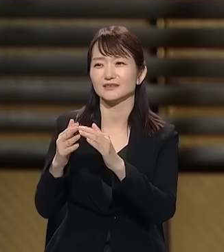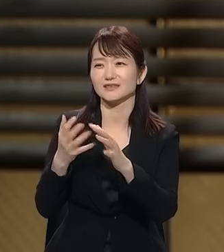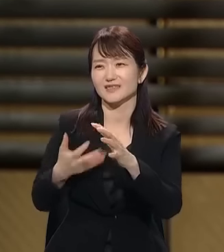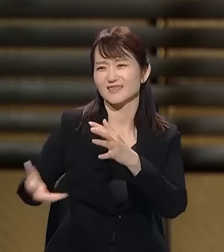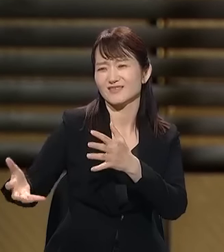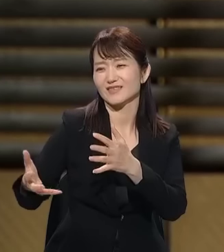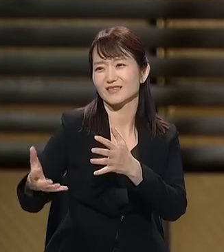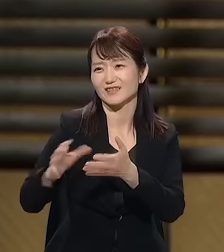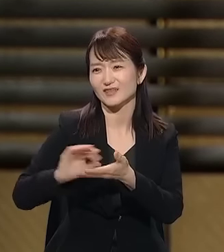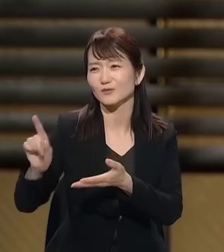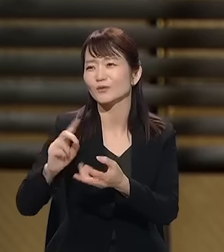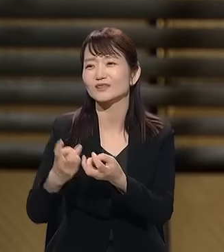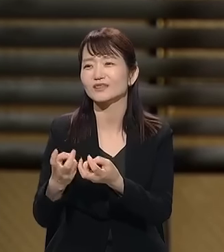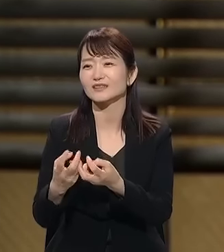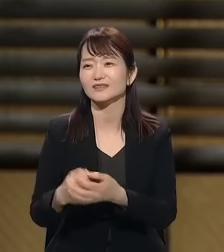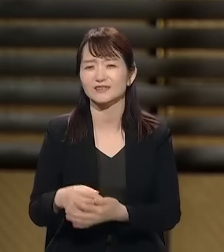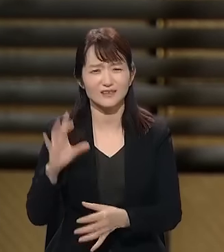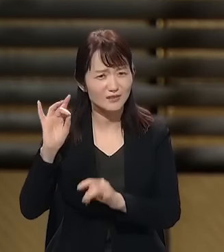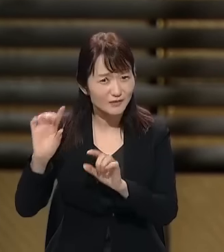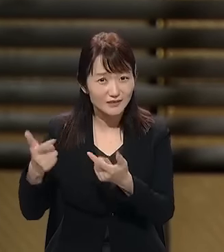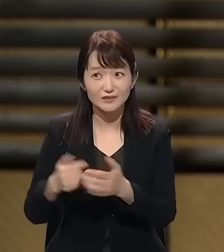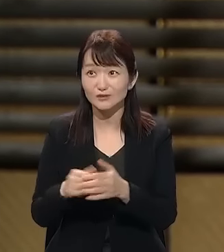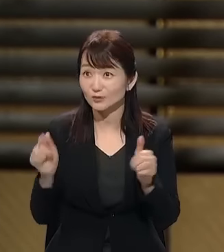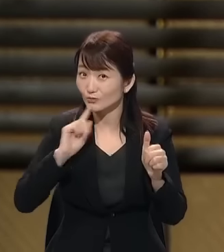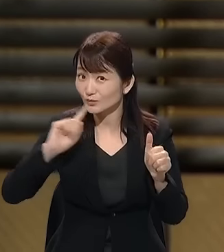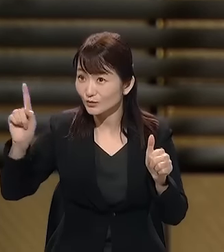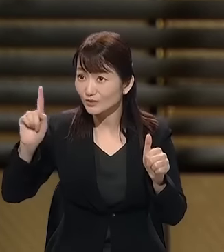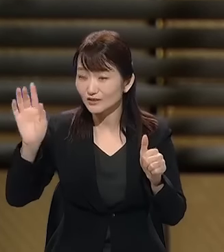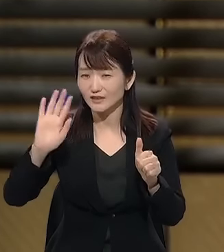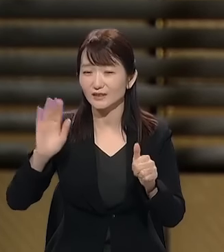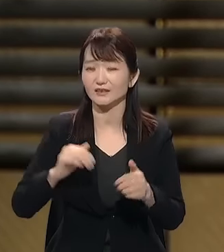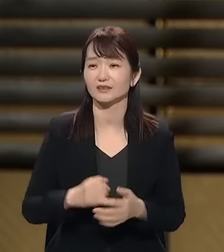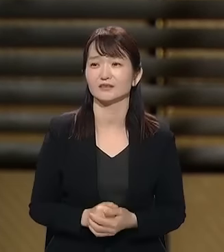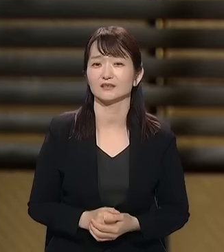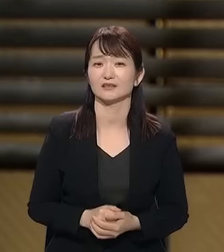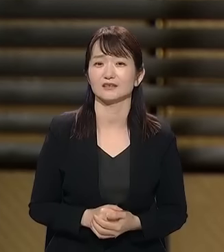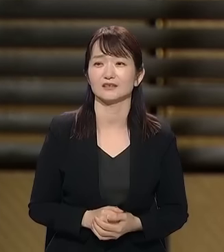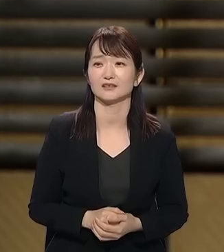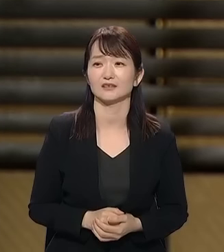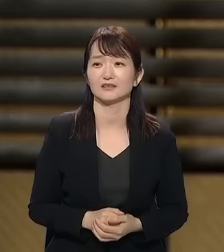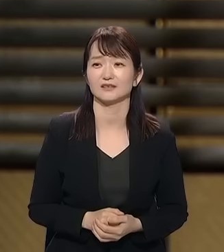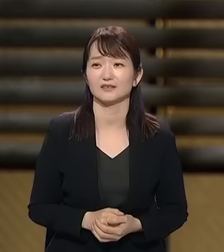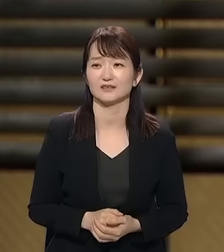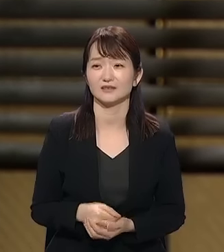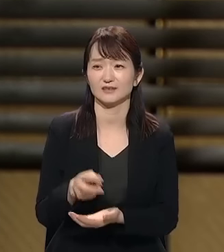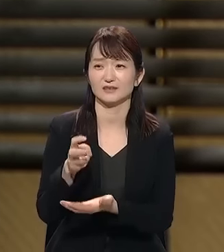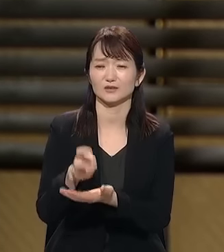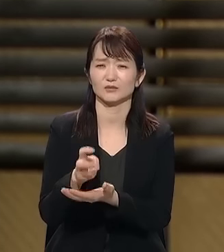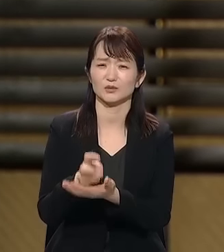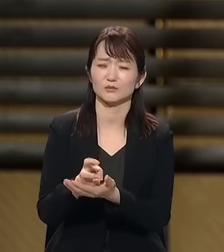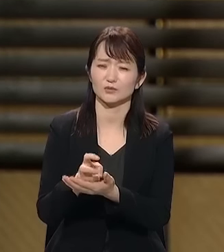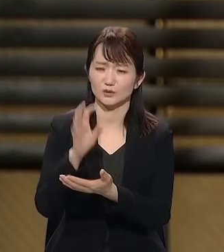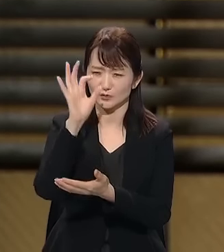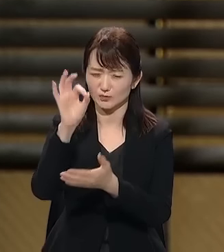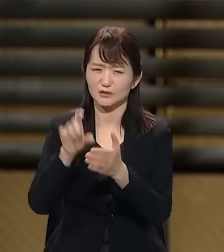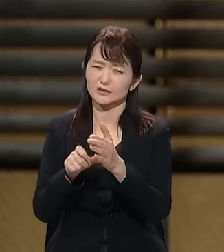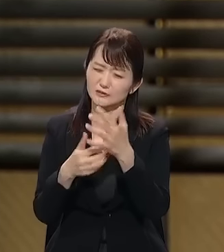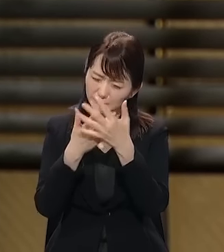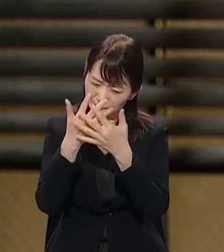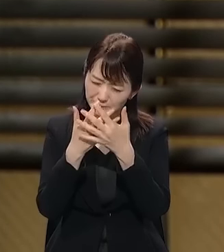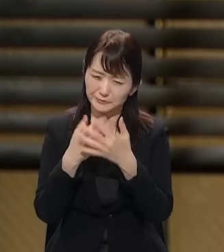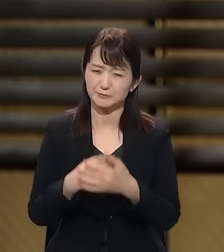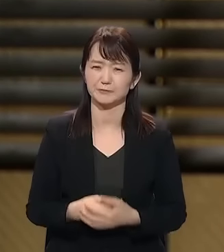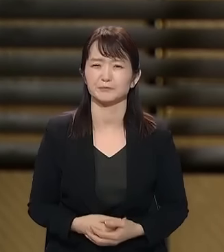있죠 어떻게 가만히 안 있어 아니 그니까 저는 뭐 아 뭐 소송까지 이거는 사실 법적으로는 좀 애매하긴 한데 전